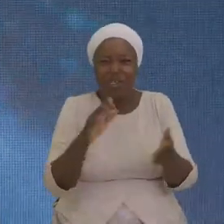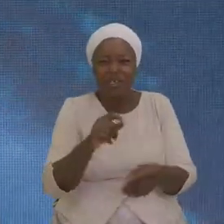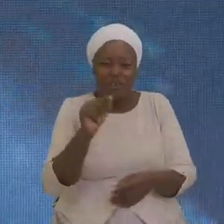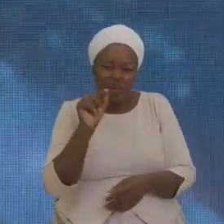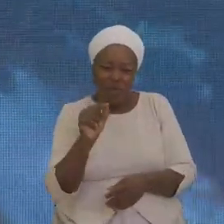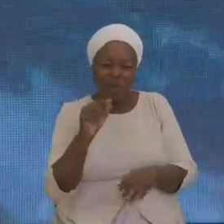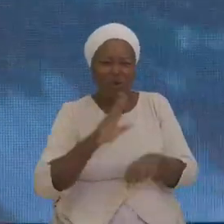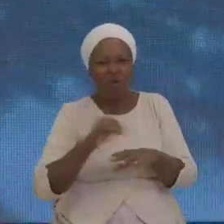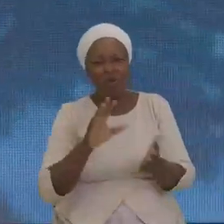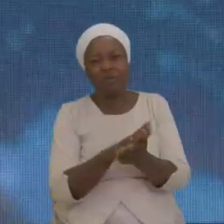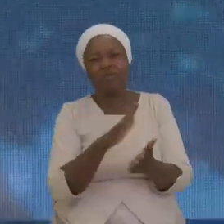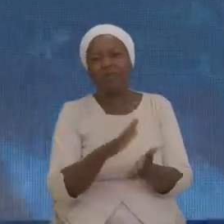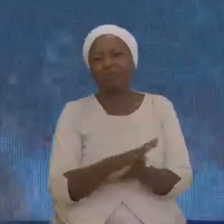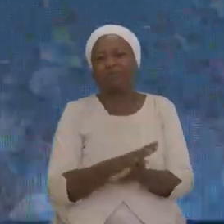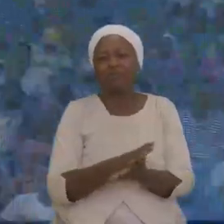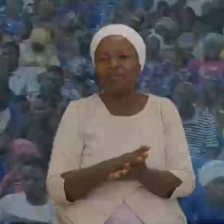papier.